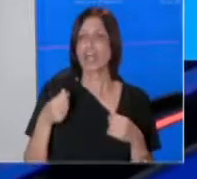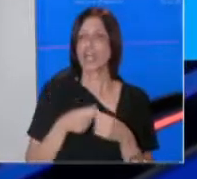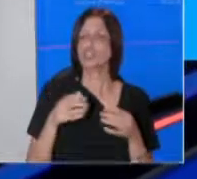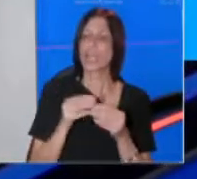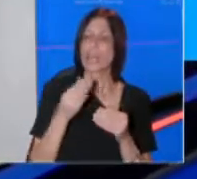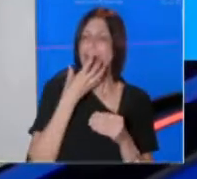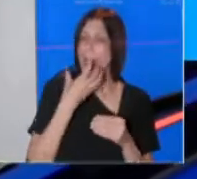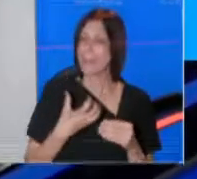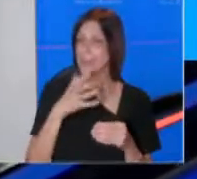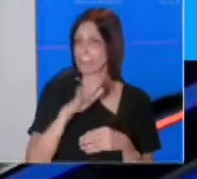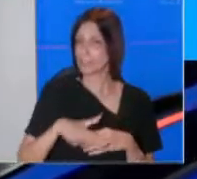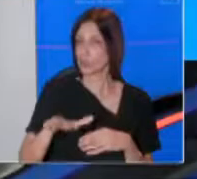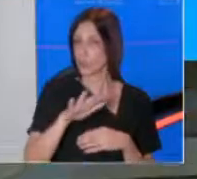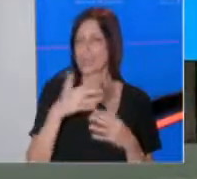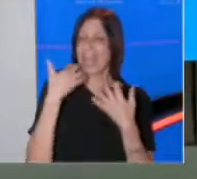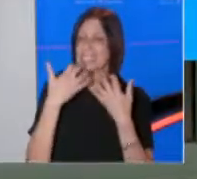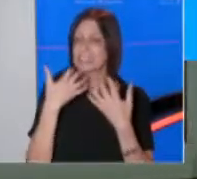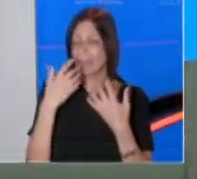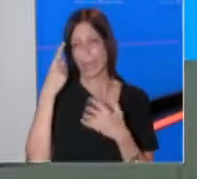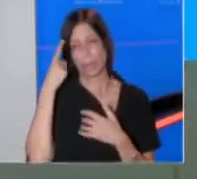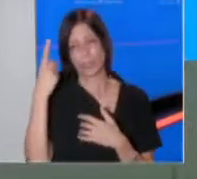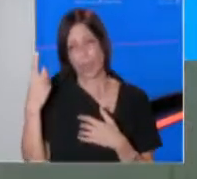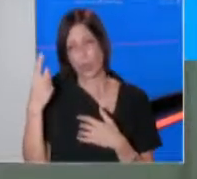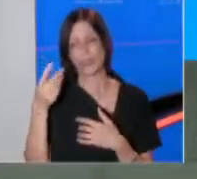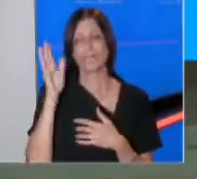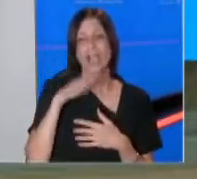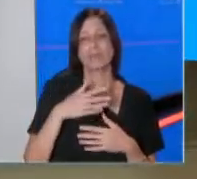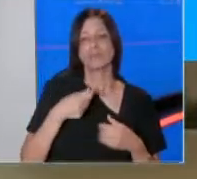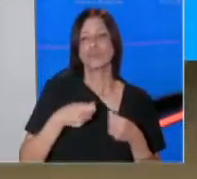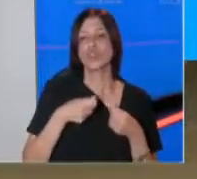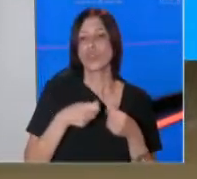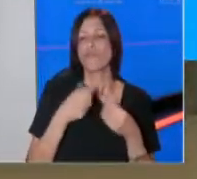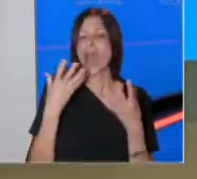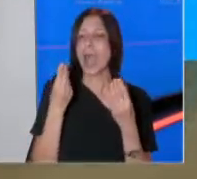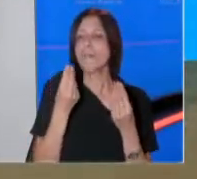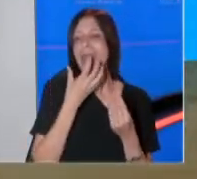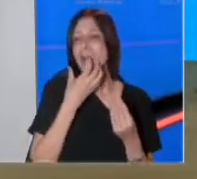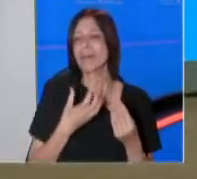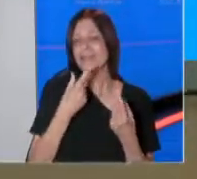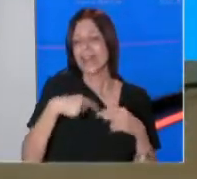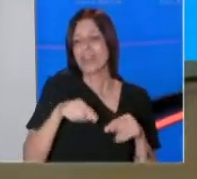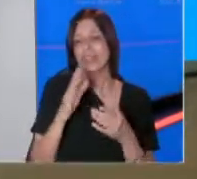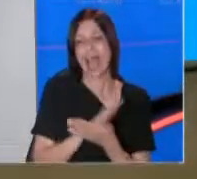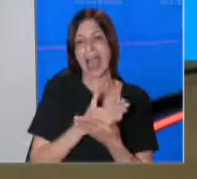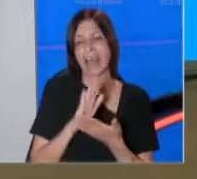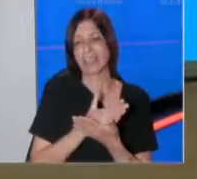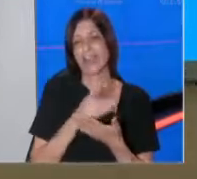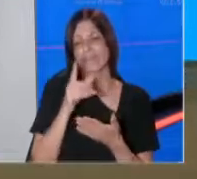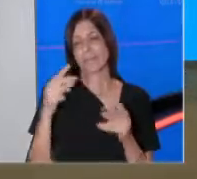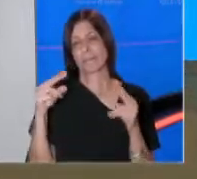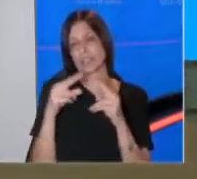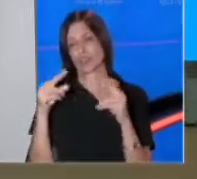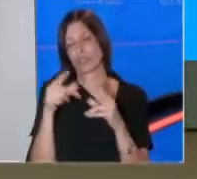רבנים בשכונות, הסבר, מודעות, וגם שיתוף של הרבה מהרבנים בוועדות החלטה ובפגישות, כדי